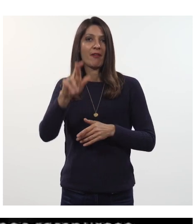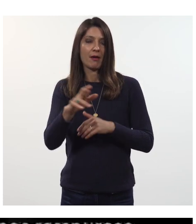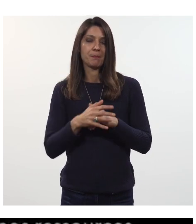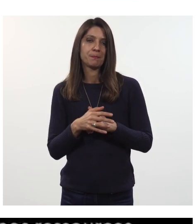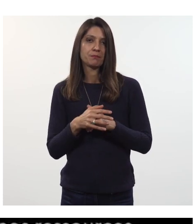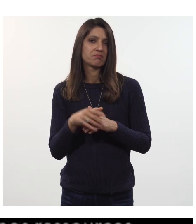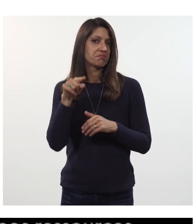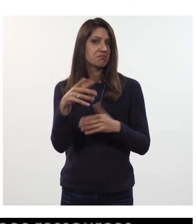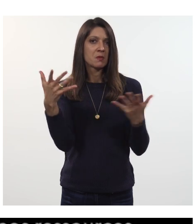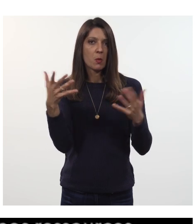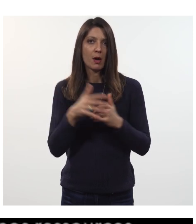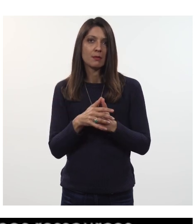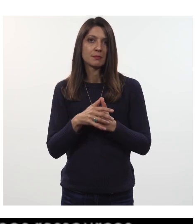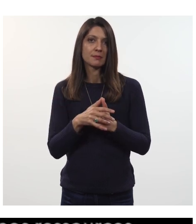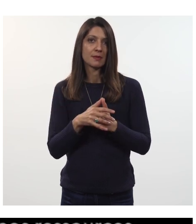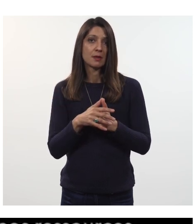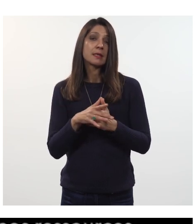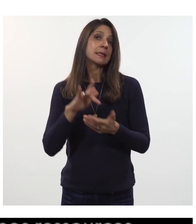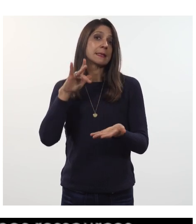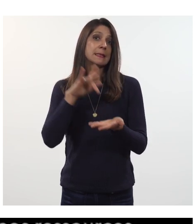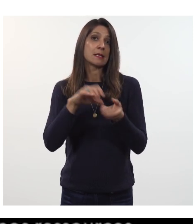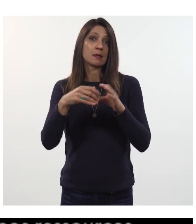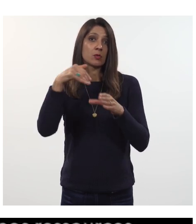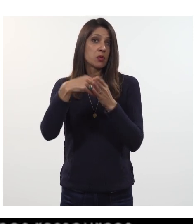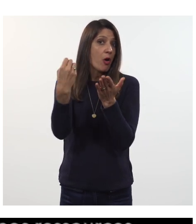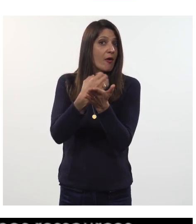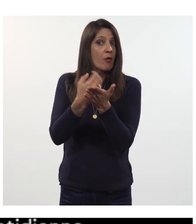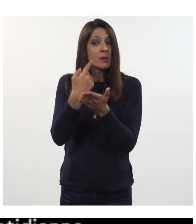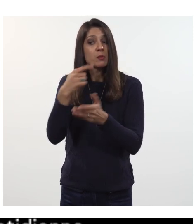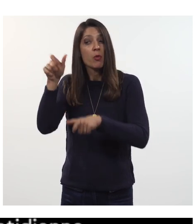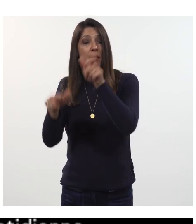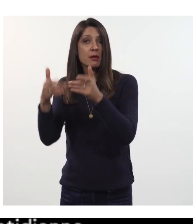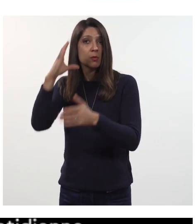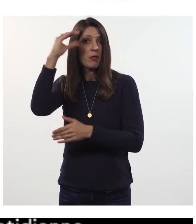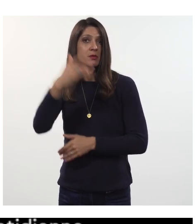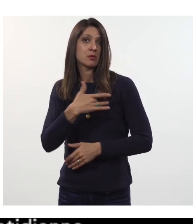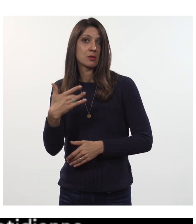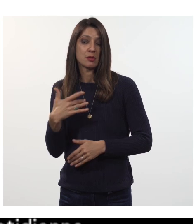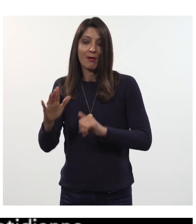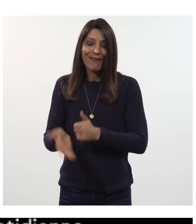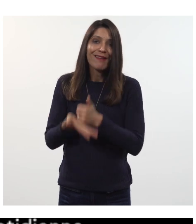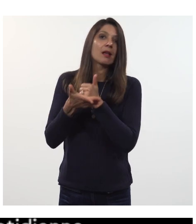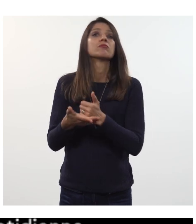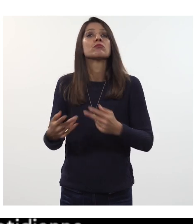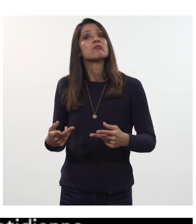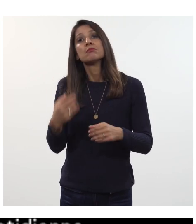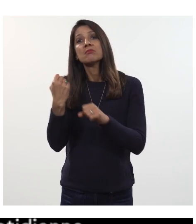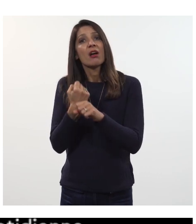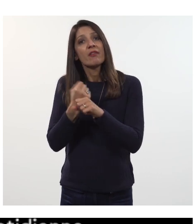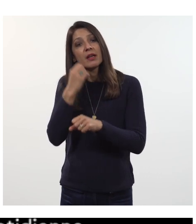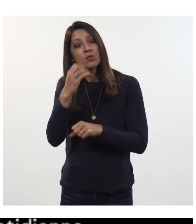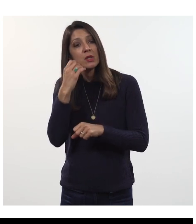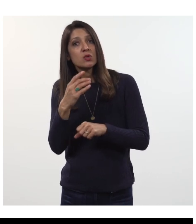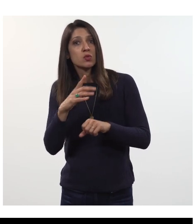Handiconnect.fr, qu'est-ce que c'est? C'est un site ressources pour aider les professionnels de santé dans leur pratique quotidienne auprès des patients en